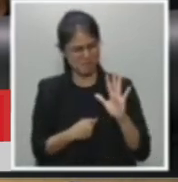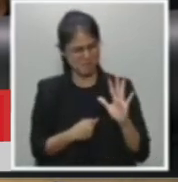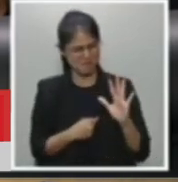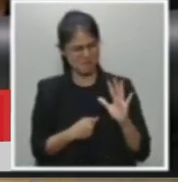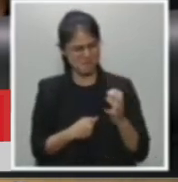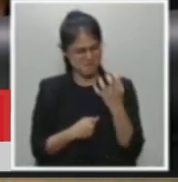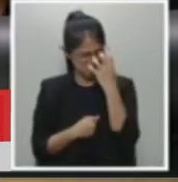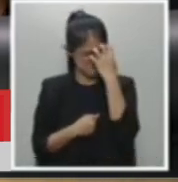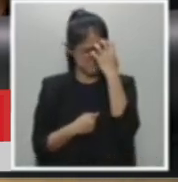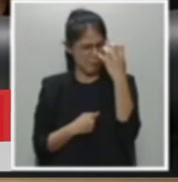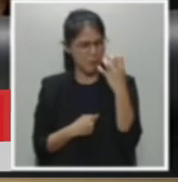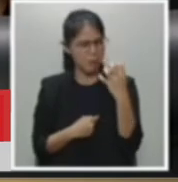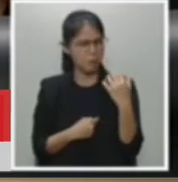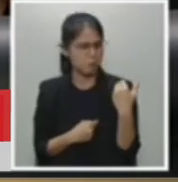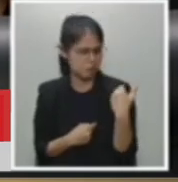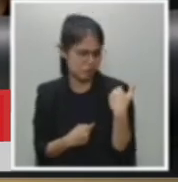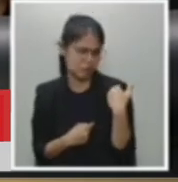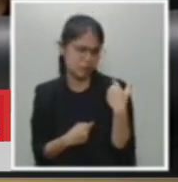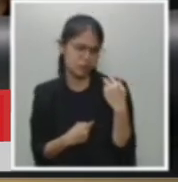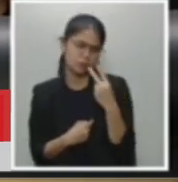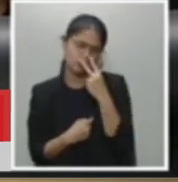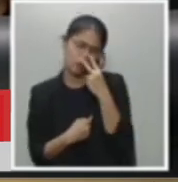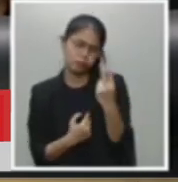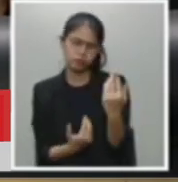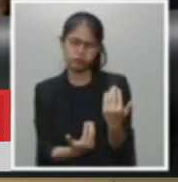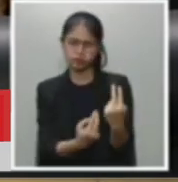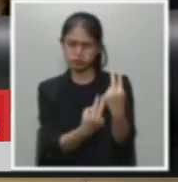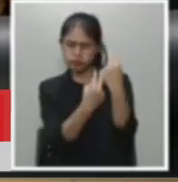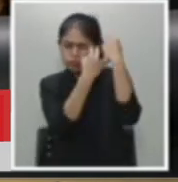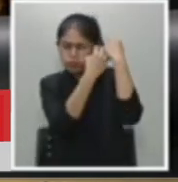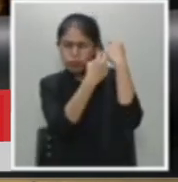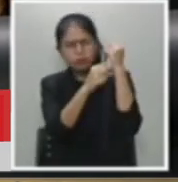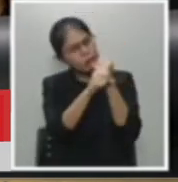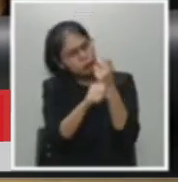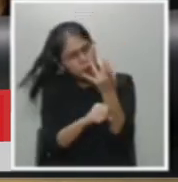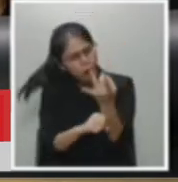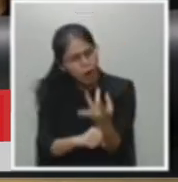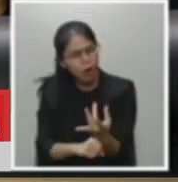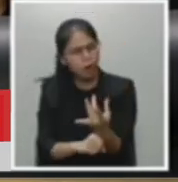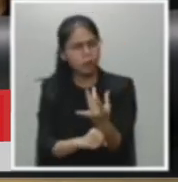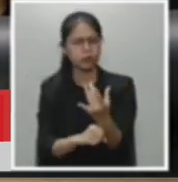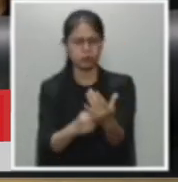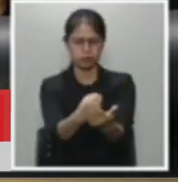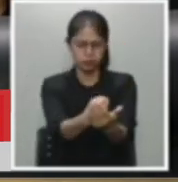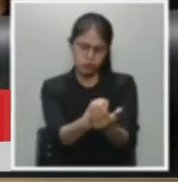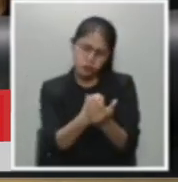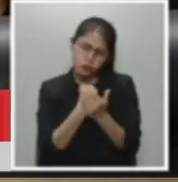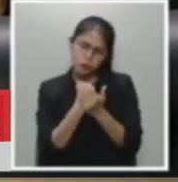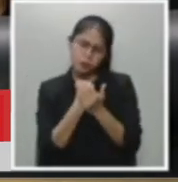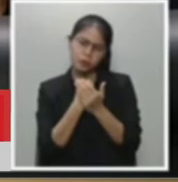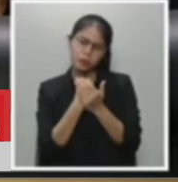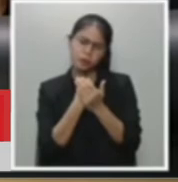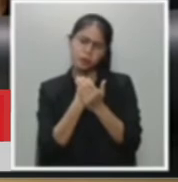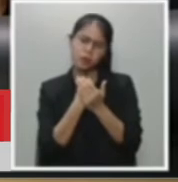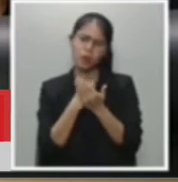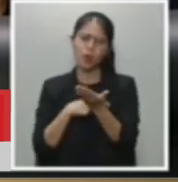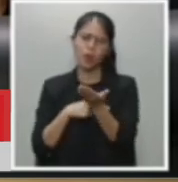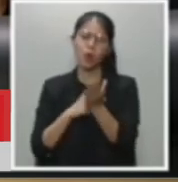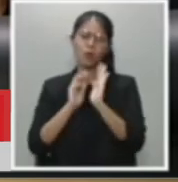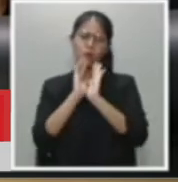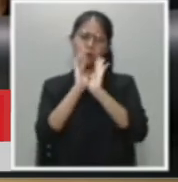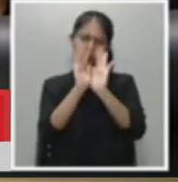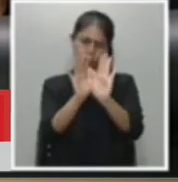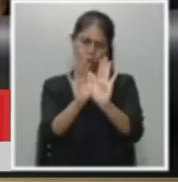ดนี้มันต้องทบทวนและต้องทำอะไรไหมสิ่งต่างๆเหล่านี้อยากจะขอฝากท่านประธ